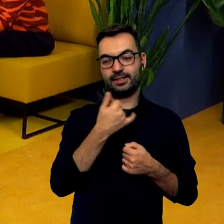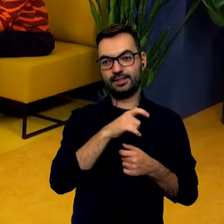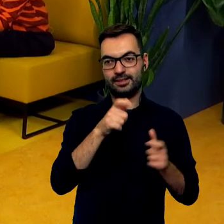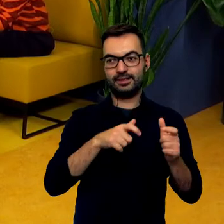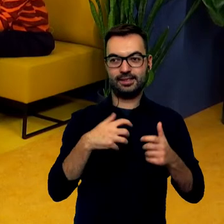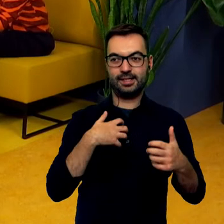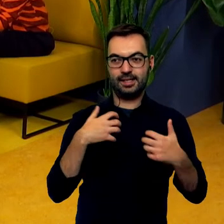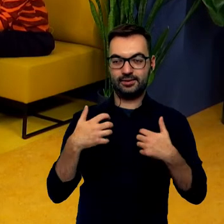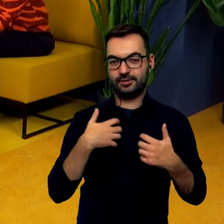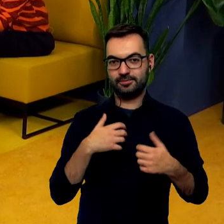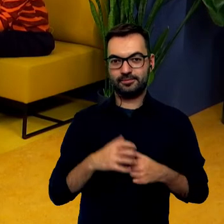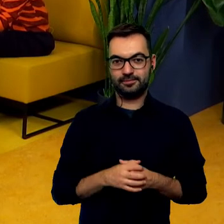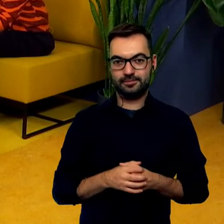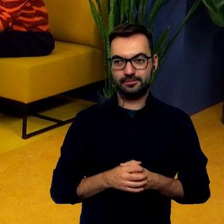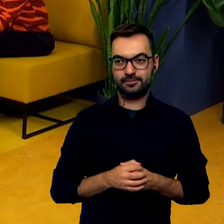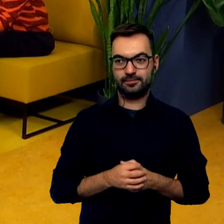praca,